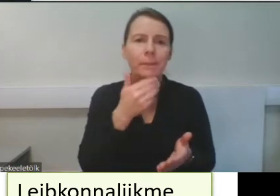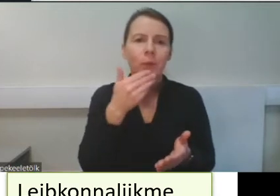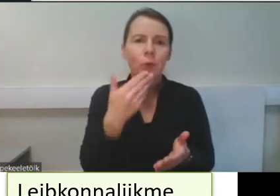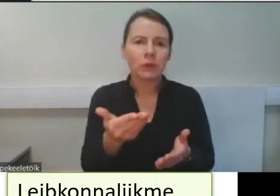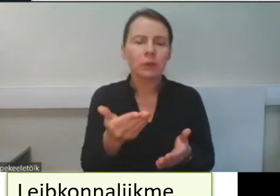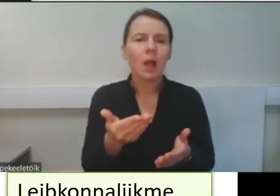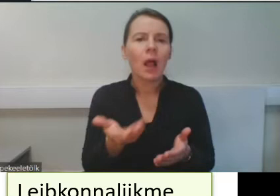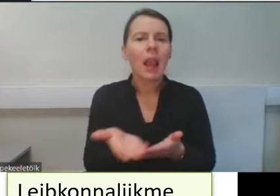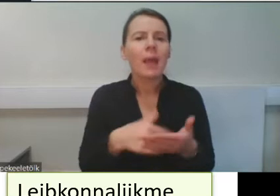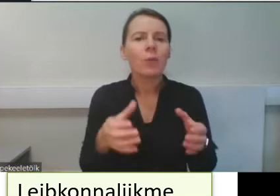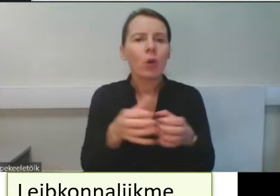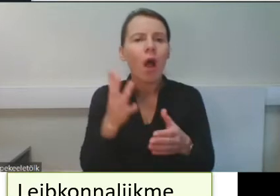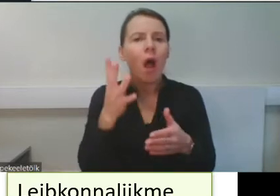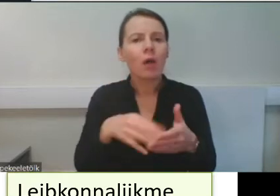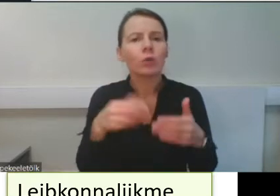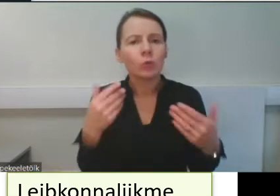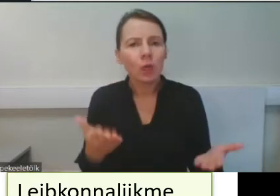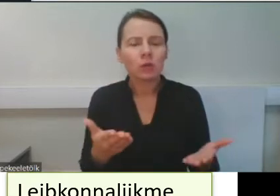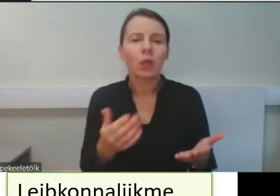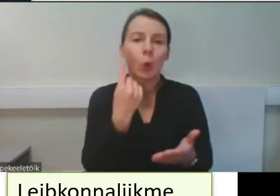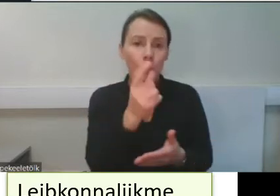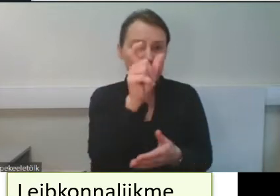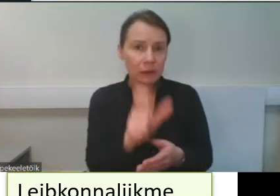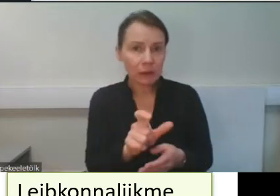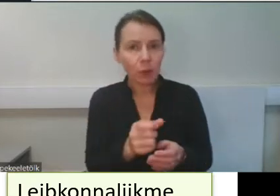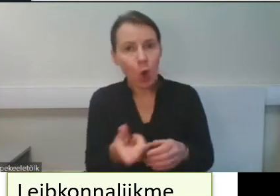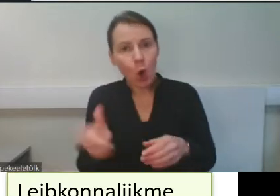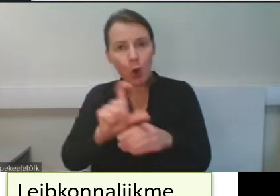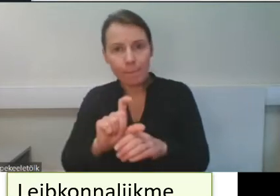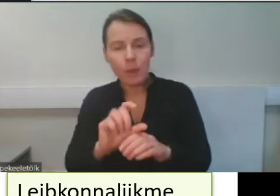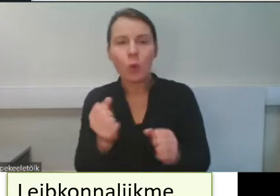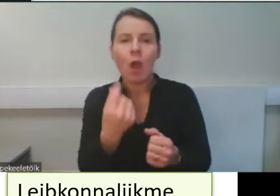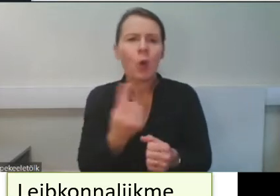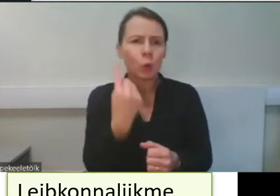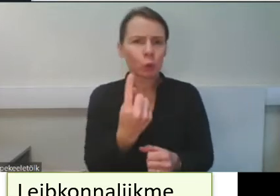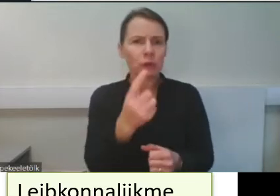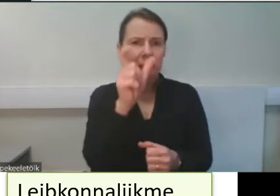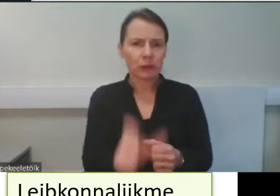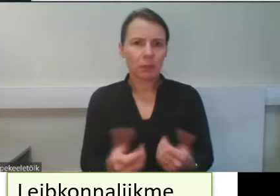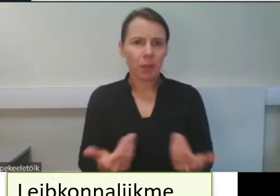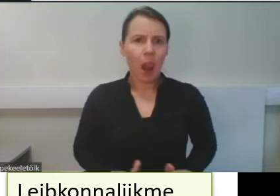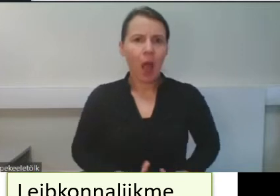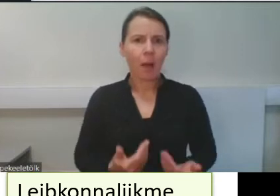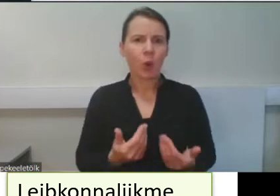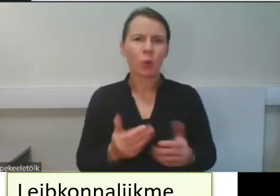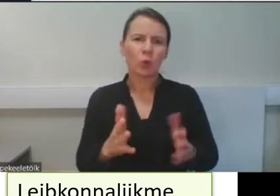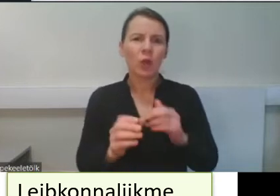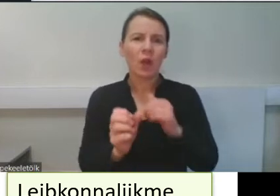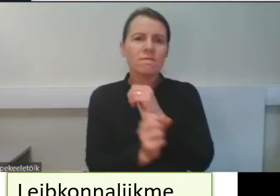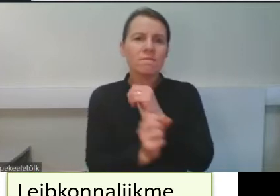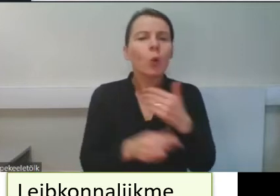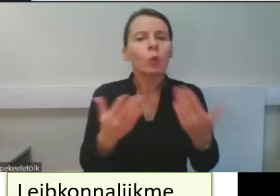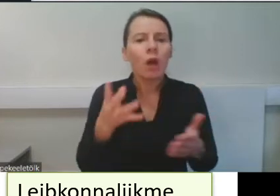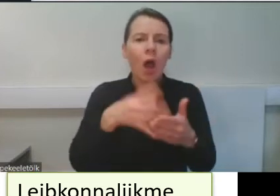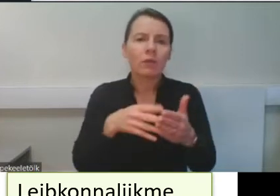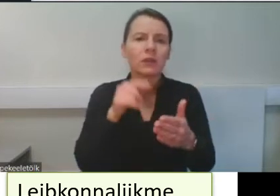maakonniti. Ja ka seal ei saa väga detailseks minna, et vaadata erinevaid sihtgruppe, näiteks